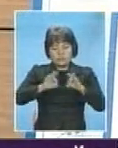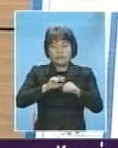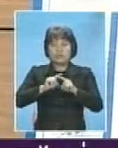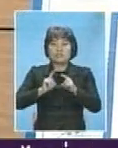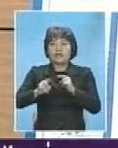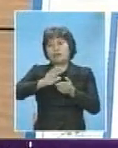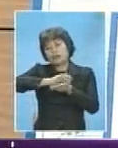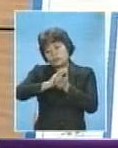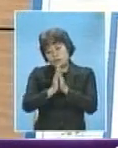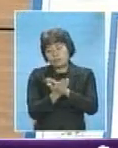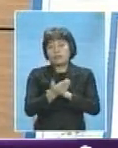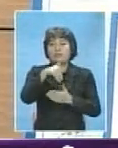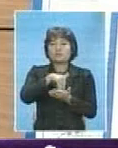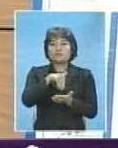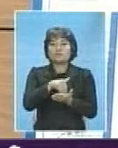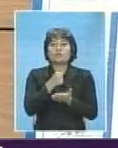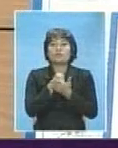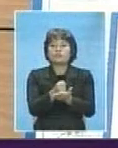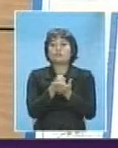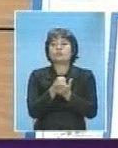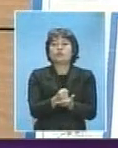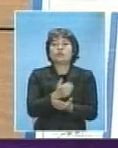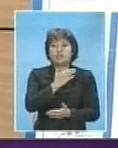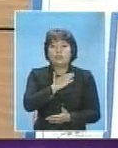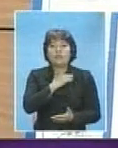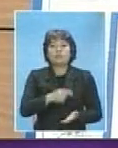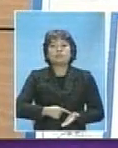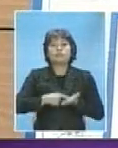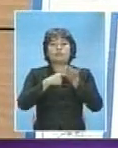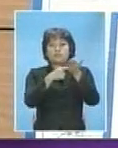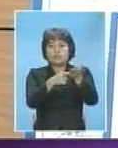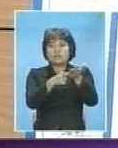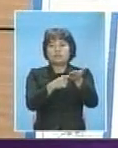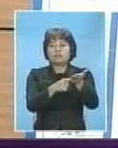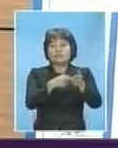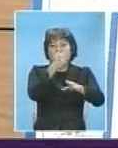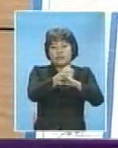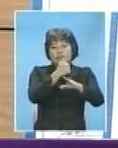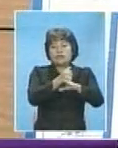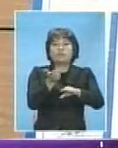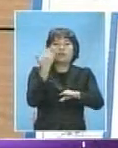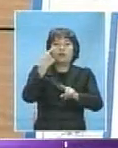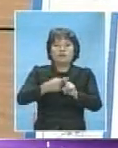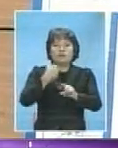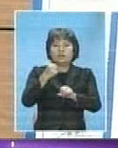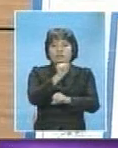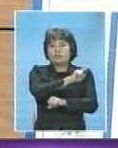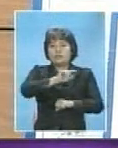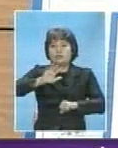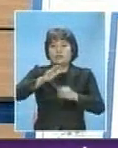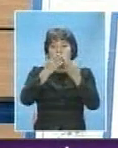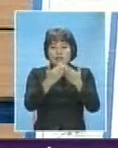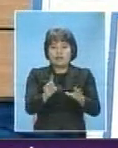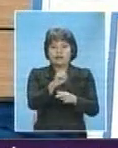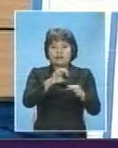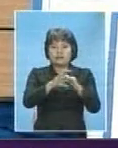าการศูนย์กลางความช่วยเหลือที่พวกกระผมเคยเสนอผ่านกลไกของคณะรัฐมนตรีเงาเมื่อวันที่5ตุลานั้นก็ได้มีการนำไปปฏิบัติเ